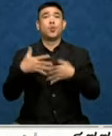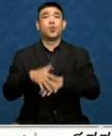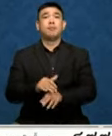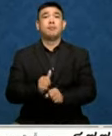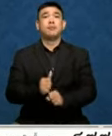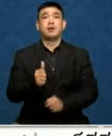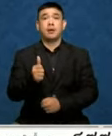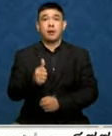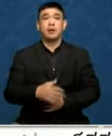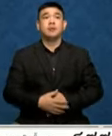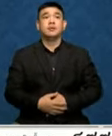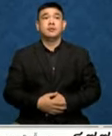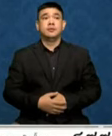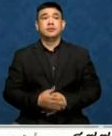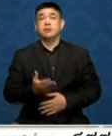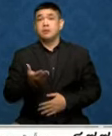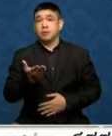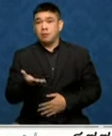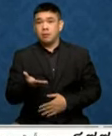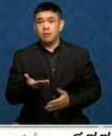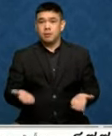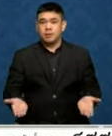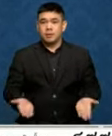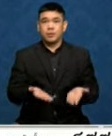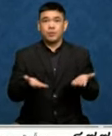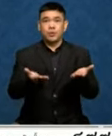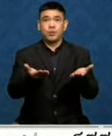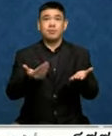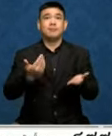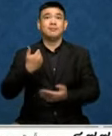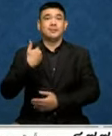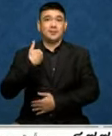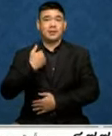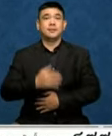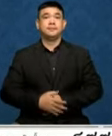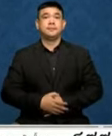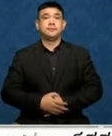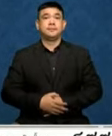ฉะนั้นผมขอขอสนับสนุนนะครับ